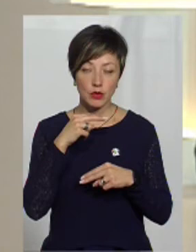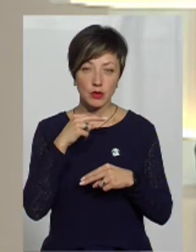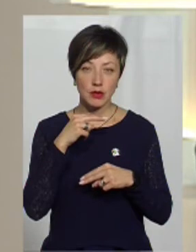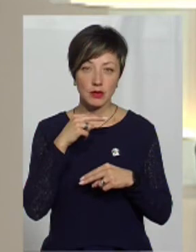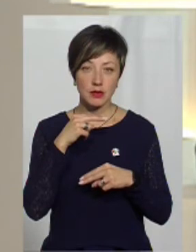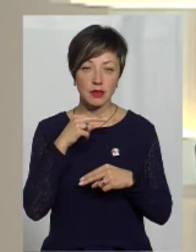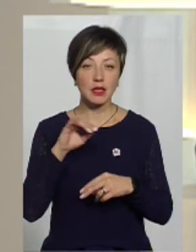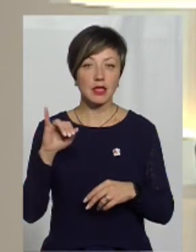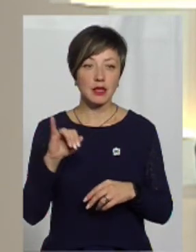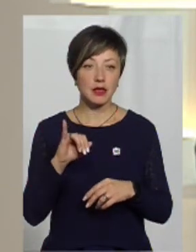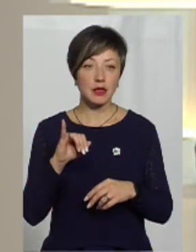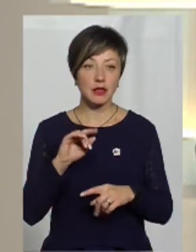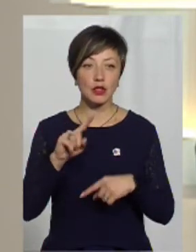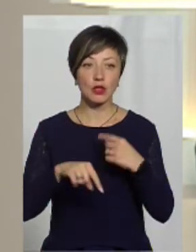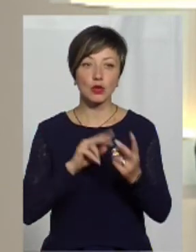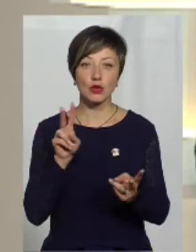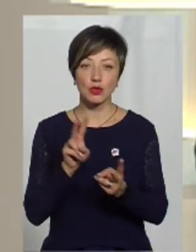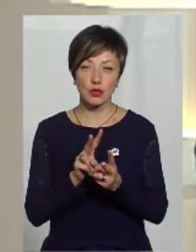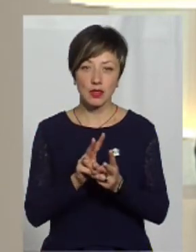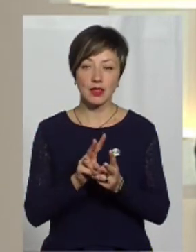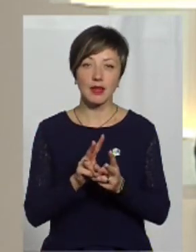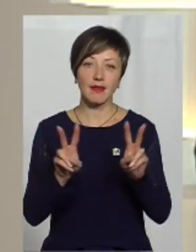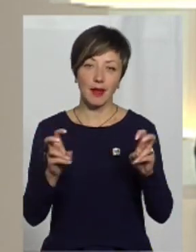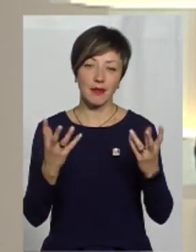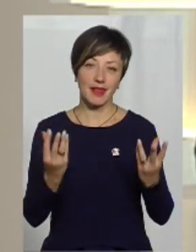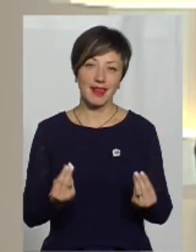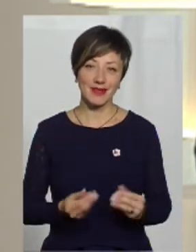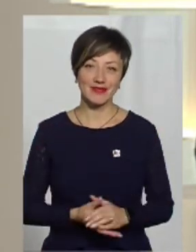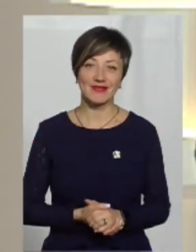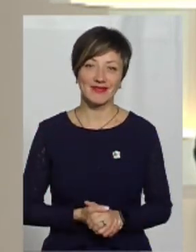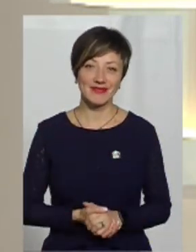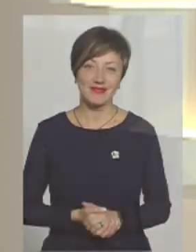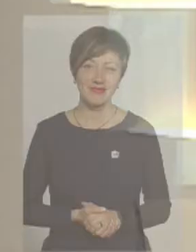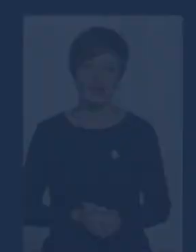увагу і до зустрічі у наступній темі дня.